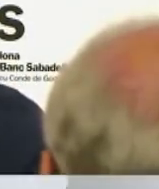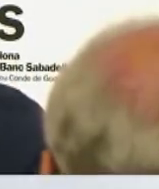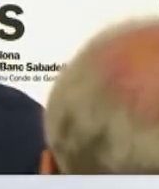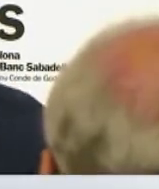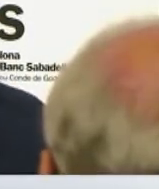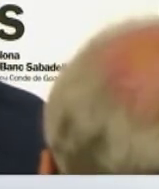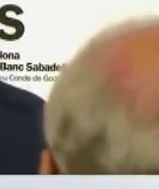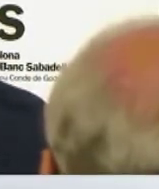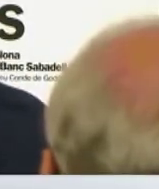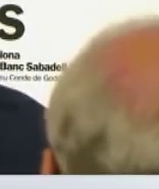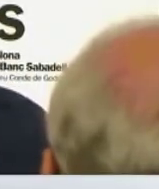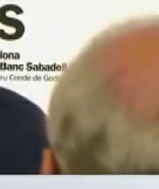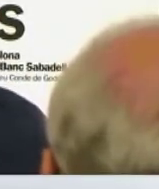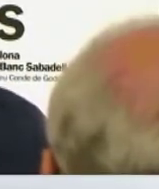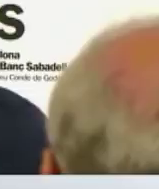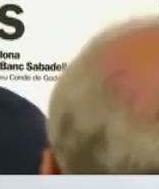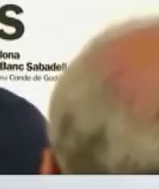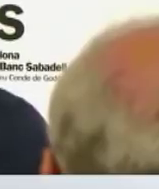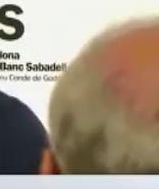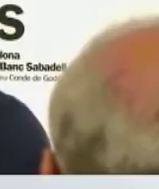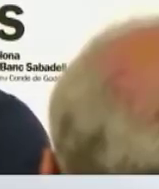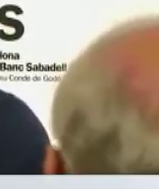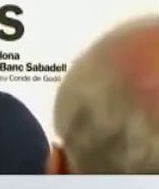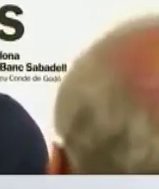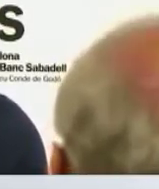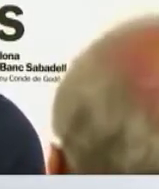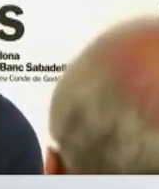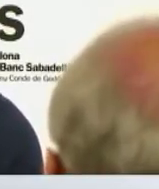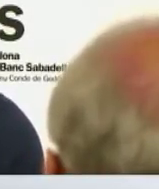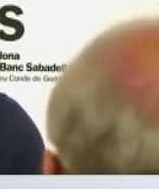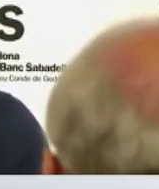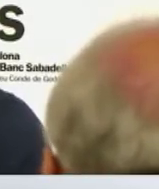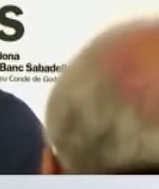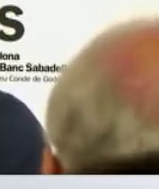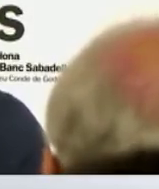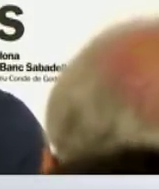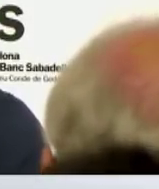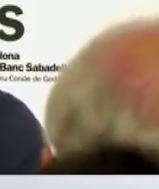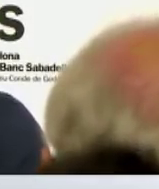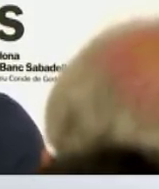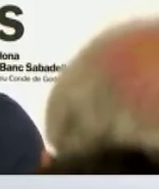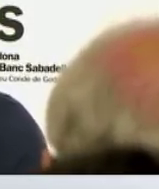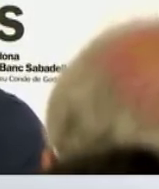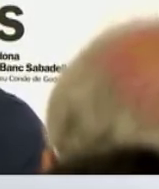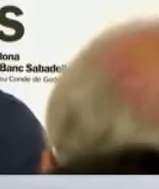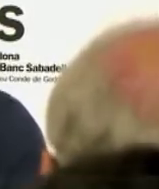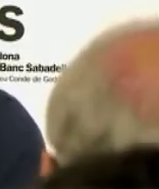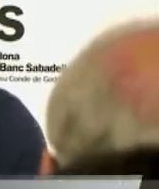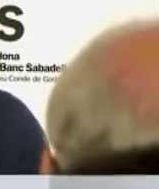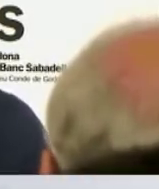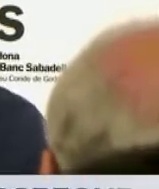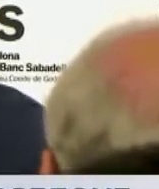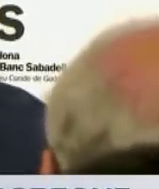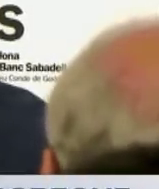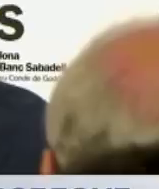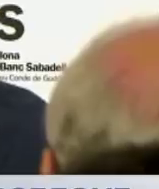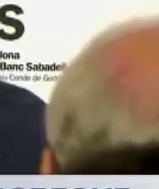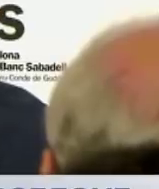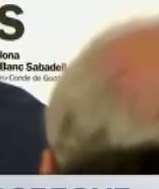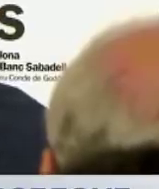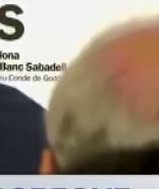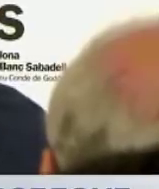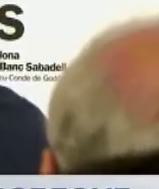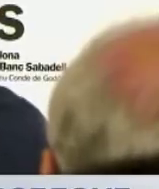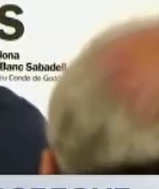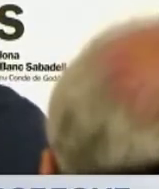Мне жаль, что я не оправдал ожидания ни болельщиков, ни свои. Сегодня я не смог сыграть на своем уровне, и мне трудно смириться с таким